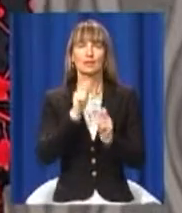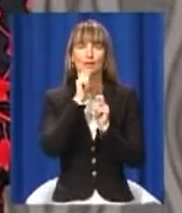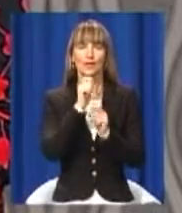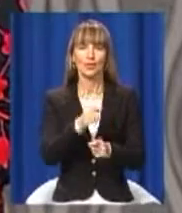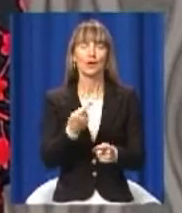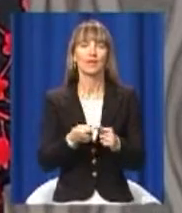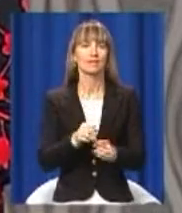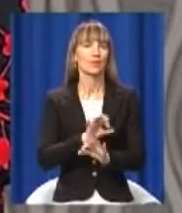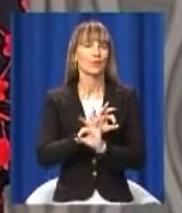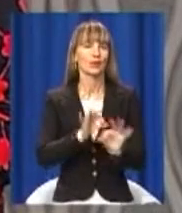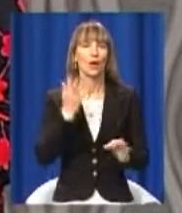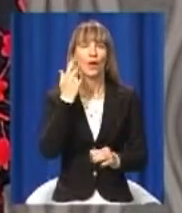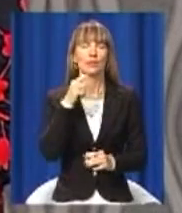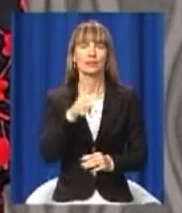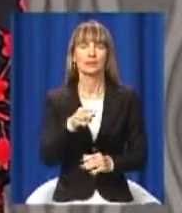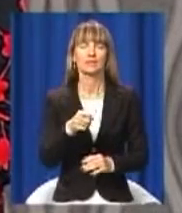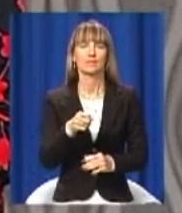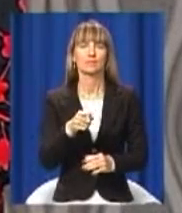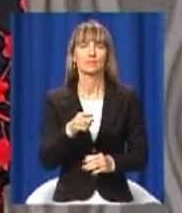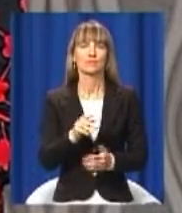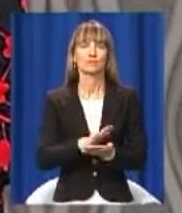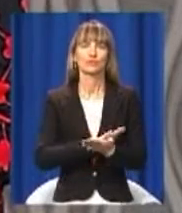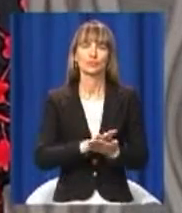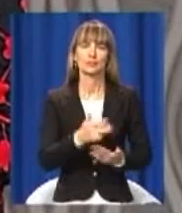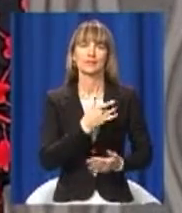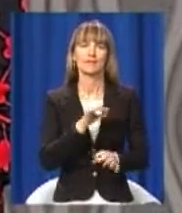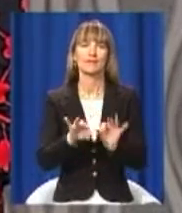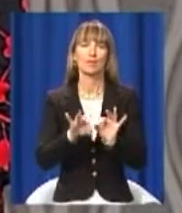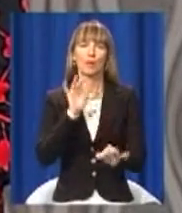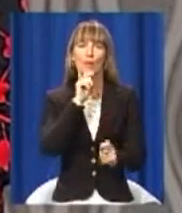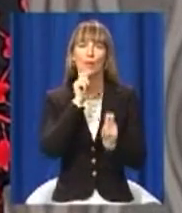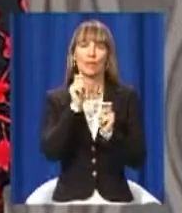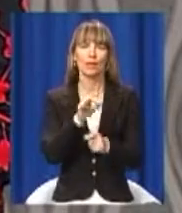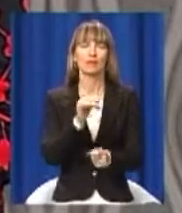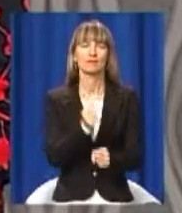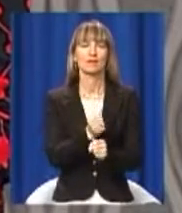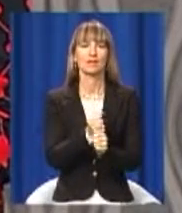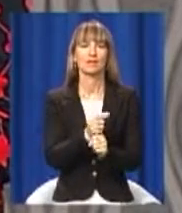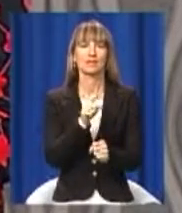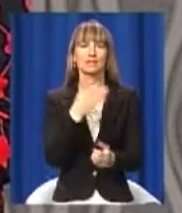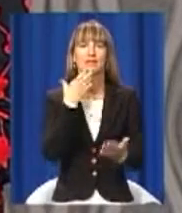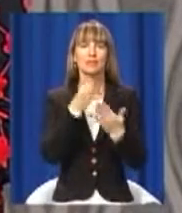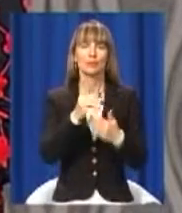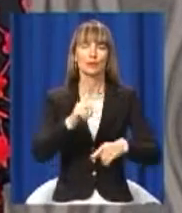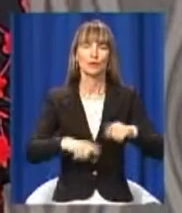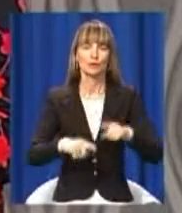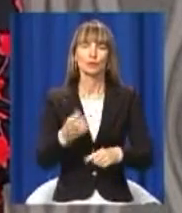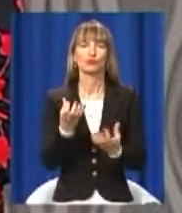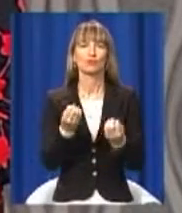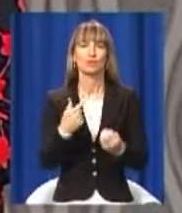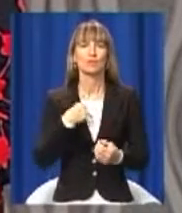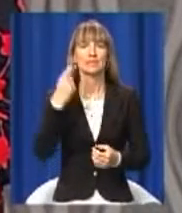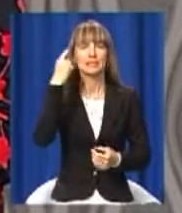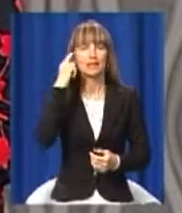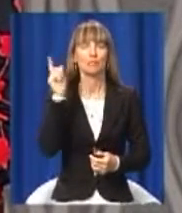дуже здорово, коли ти саме, власне, від чистого серця вибираєш, обираєш ці подарунки і даруєш їх своїм друзям. Ще ми знаємо,